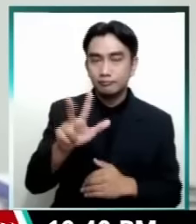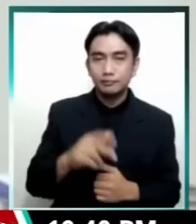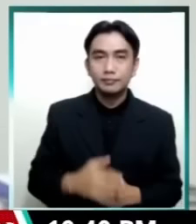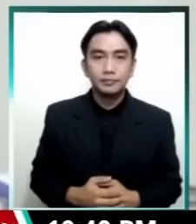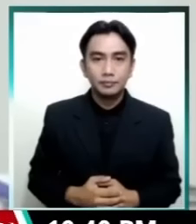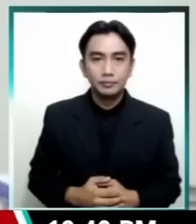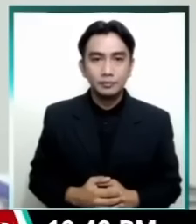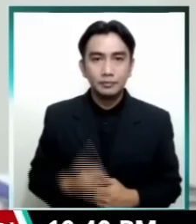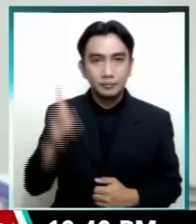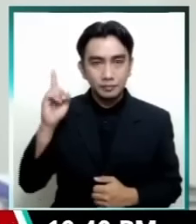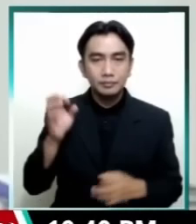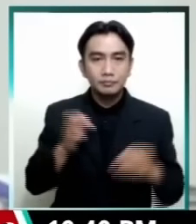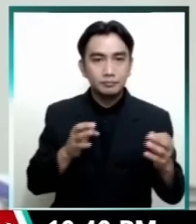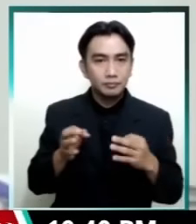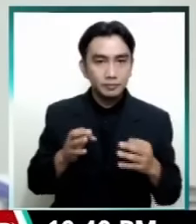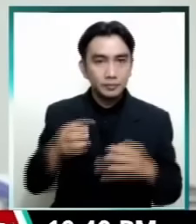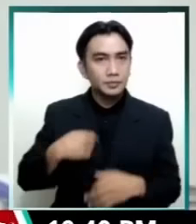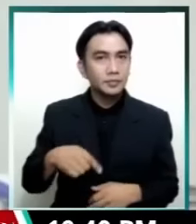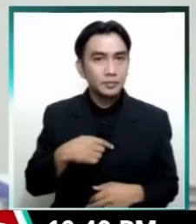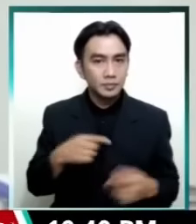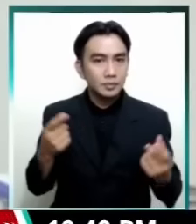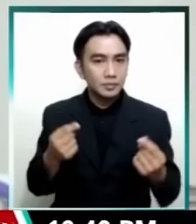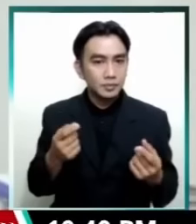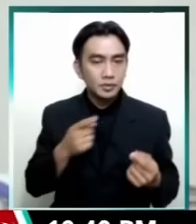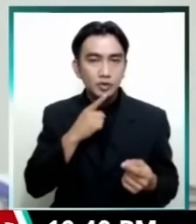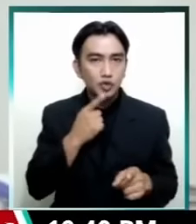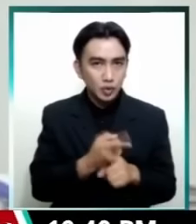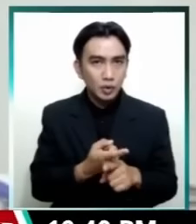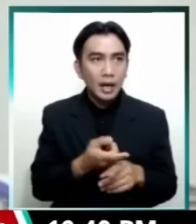commercial tickets and we have in fact asked them